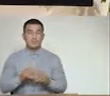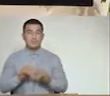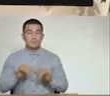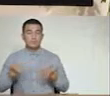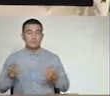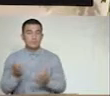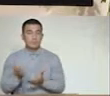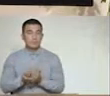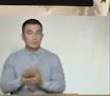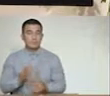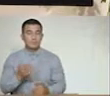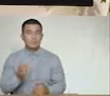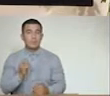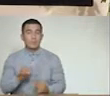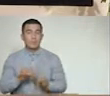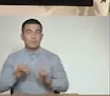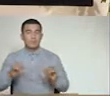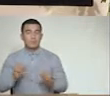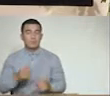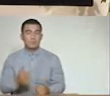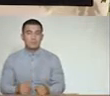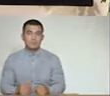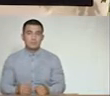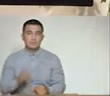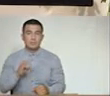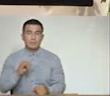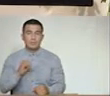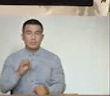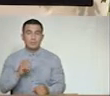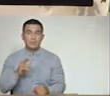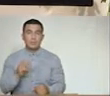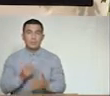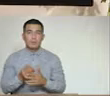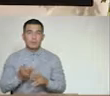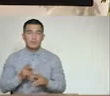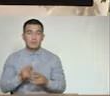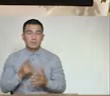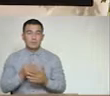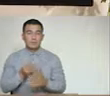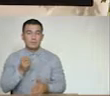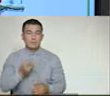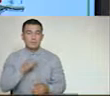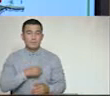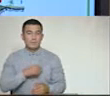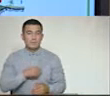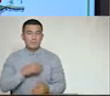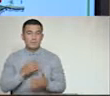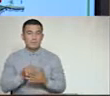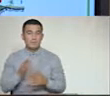chiqamiz. Tufilkaning ko'payishi. Tufilka jinsiz ikkiga bo'linish yo'li bilan